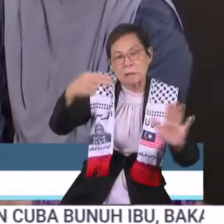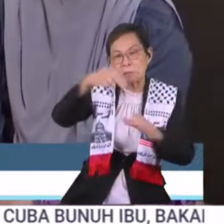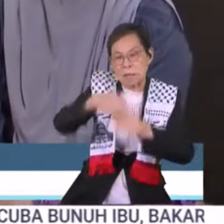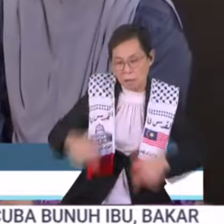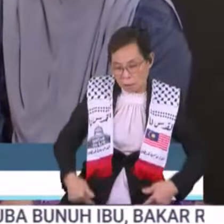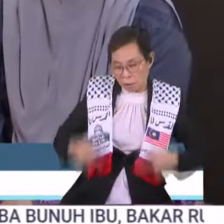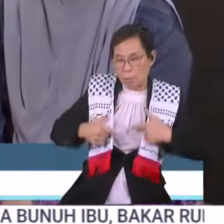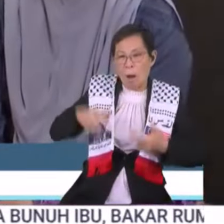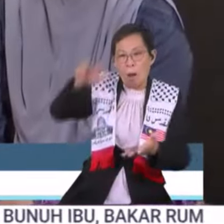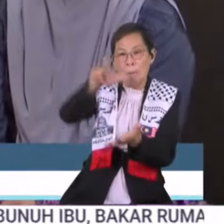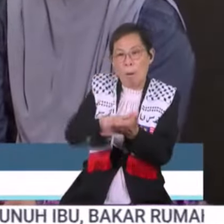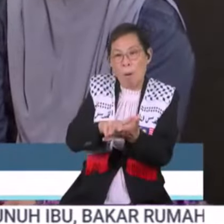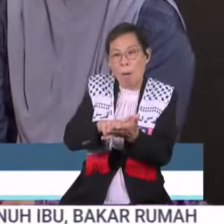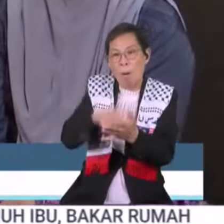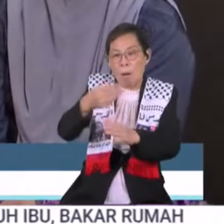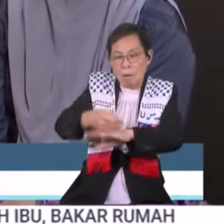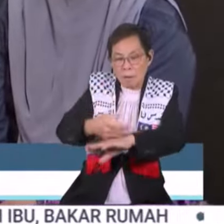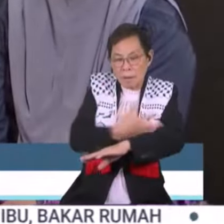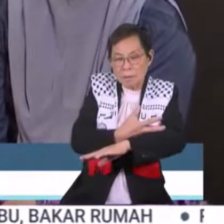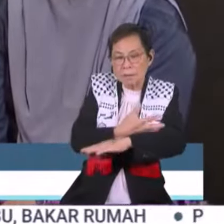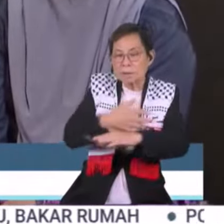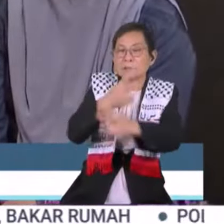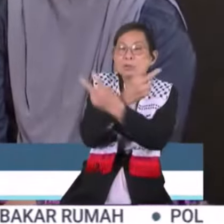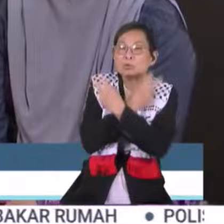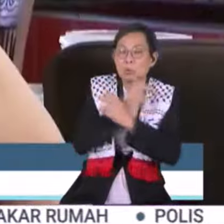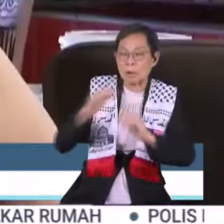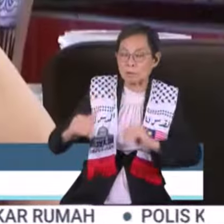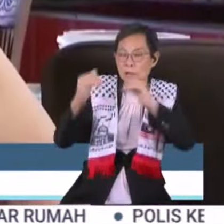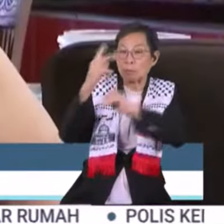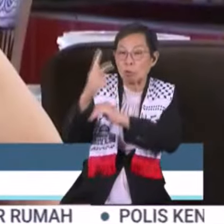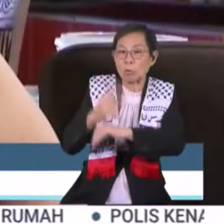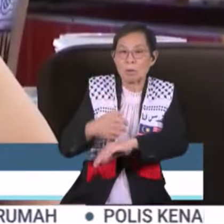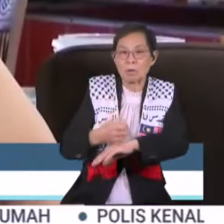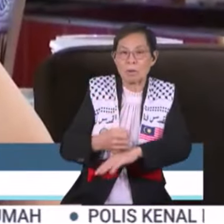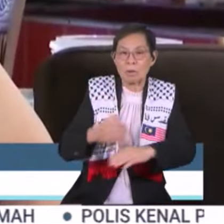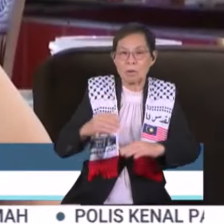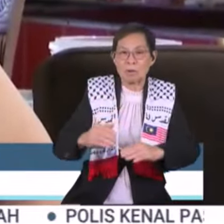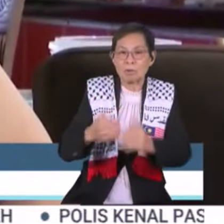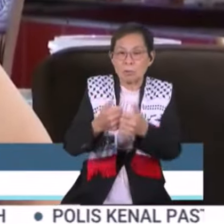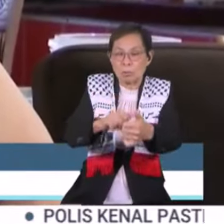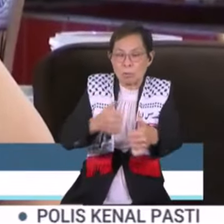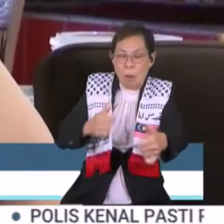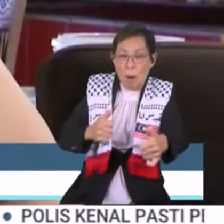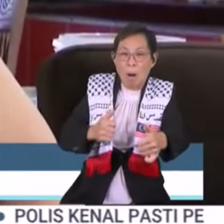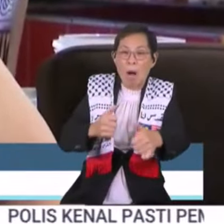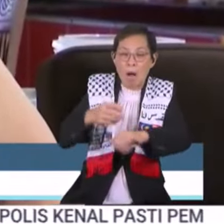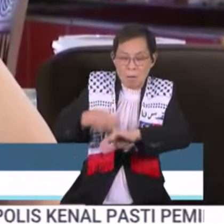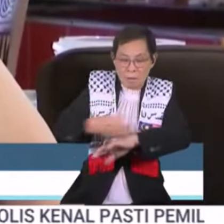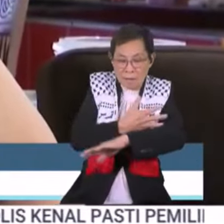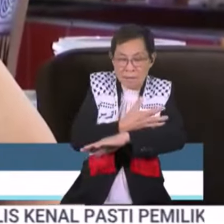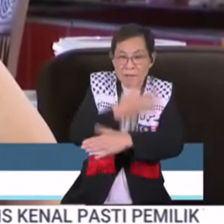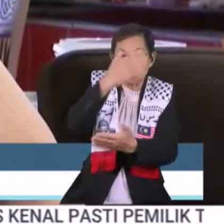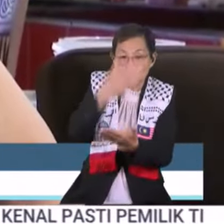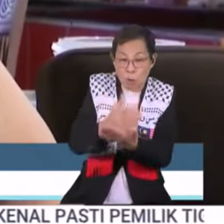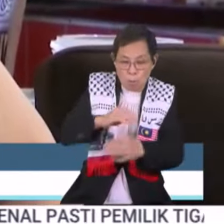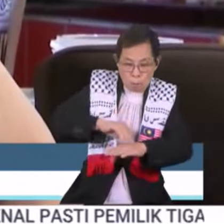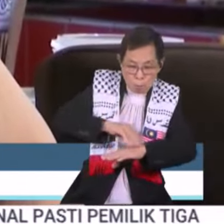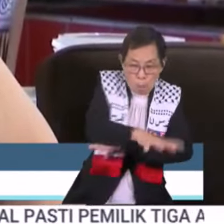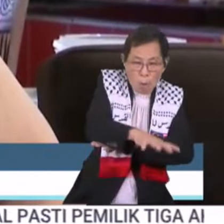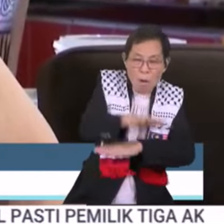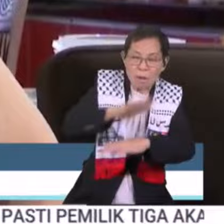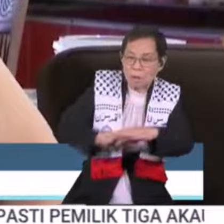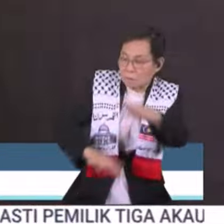apabila disahkan menghidap kanser tulang tahap 2. Bagi mengelak kanser merebak ke bahagian lain anggota badan, tangan kanannya